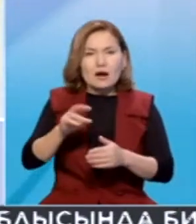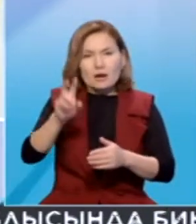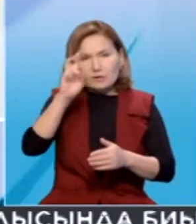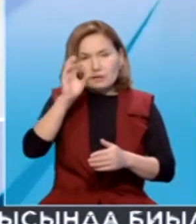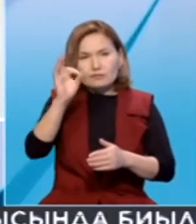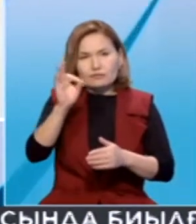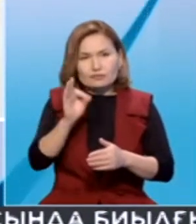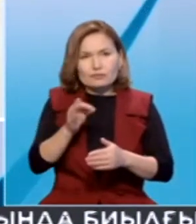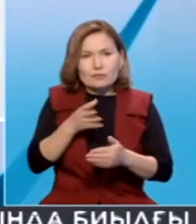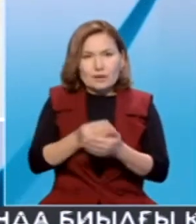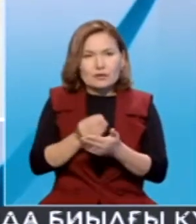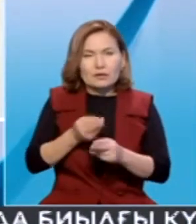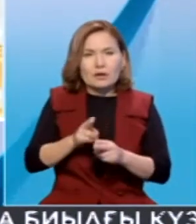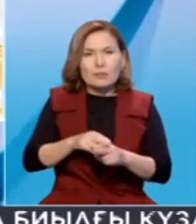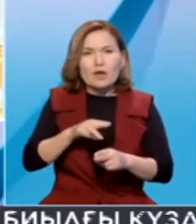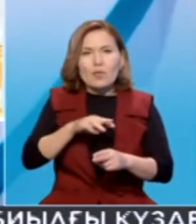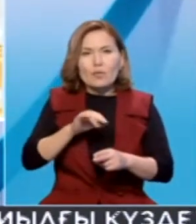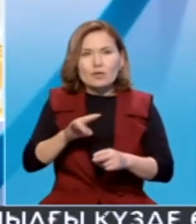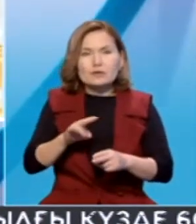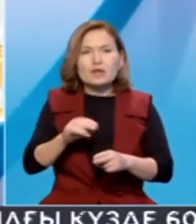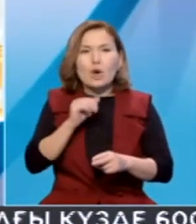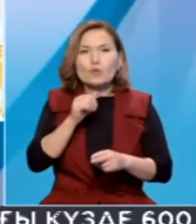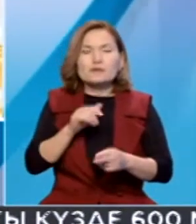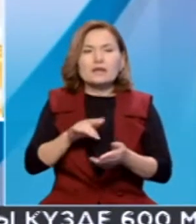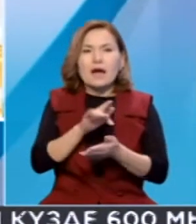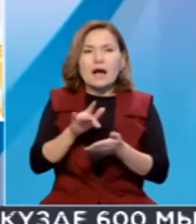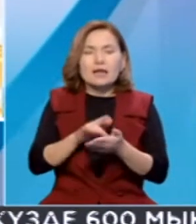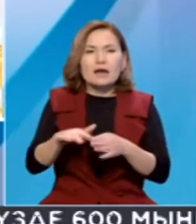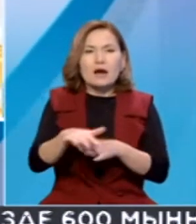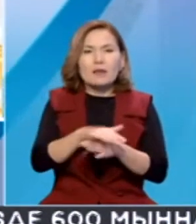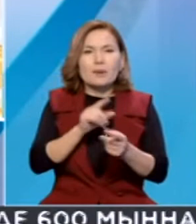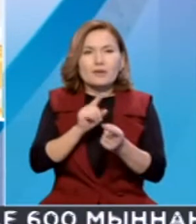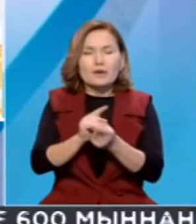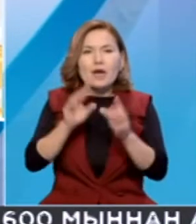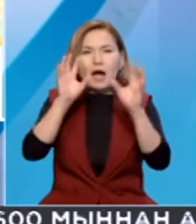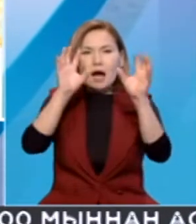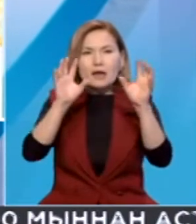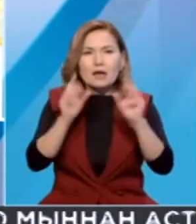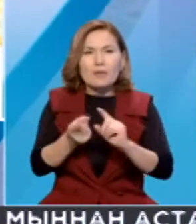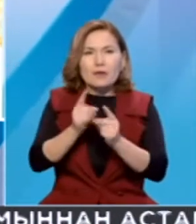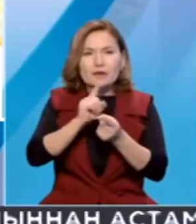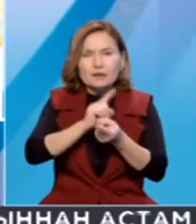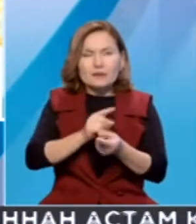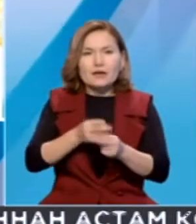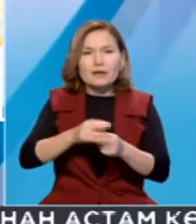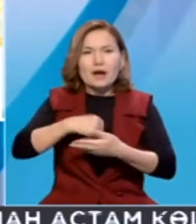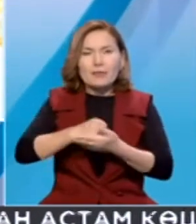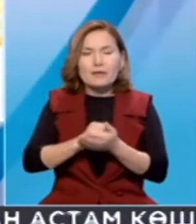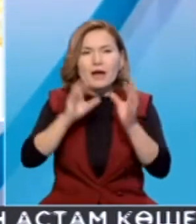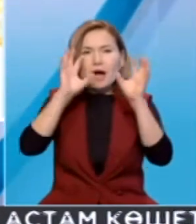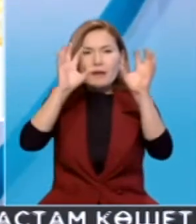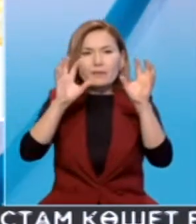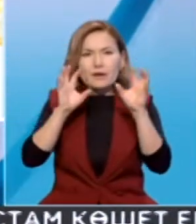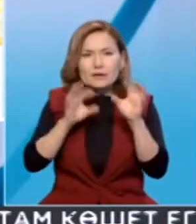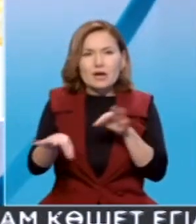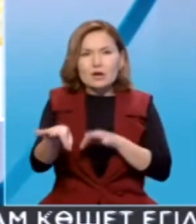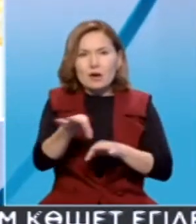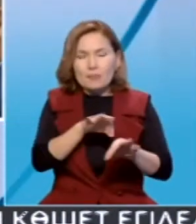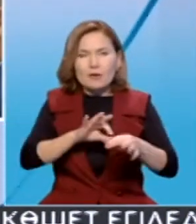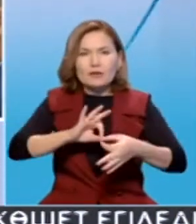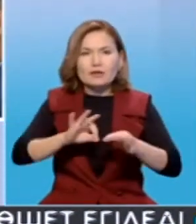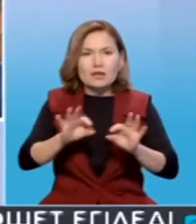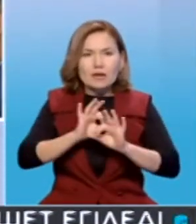Әділет министрі Қанат Мусин Қостанай жұртшылығымен жүздесті. Жиында Конституциядағы өзгерістерге сәйкес қабылданған жаңа заң жобалары